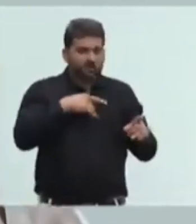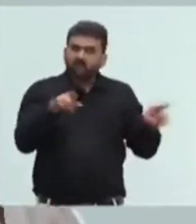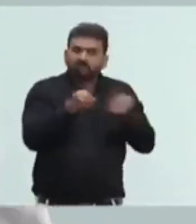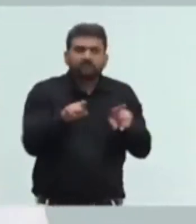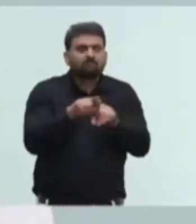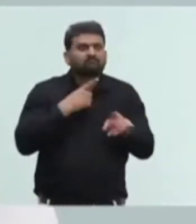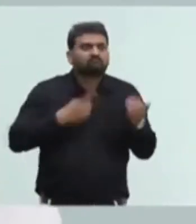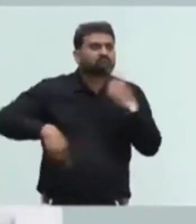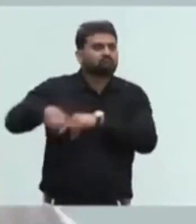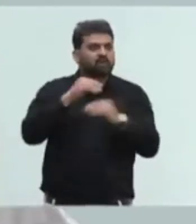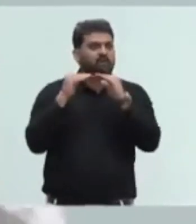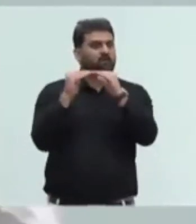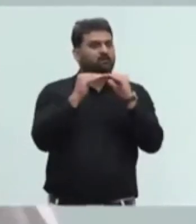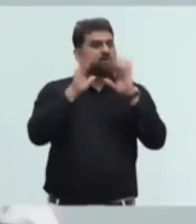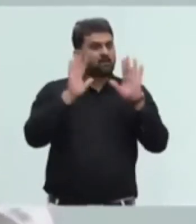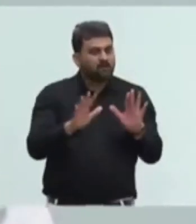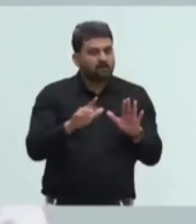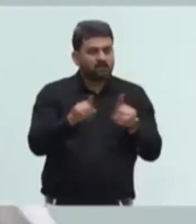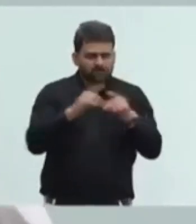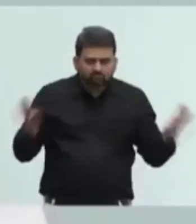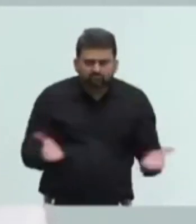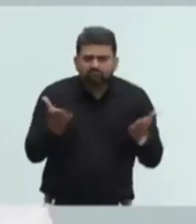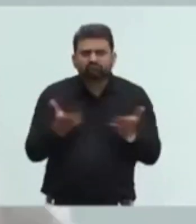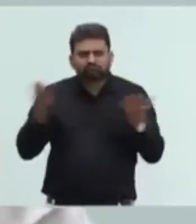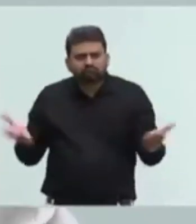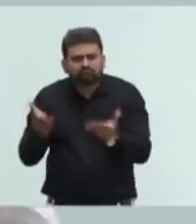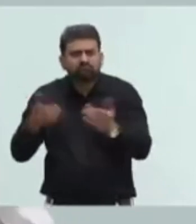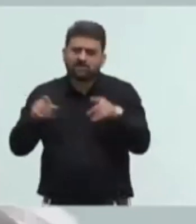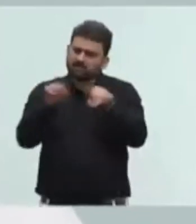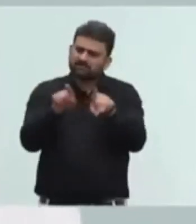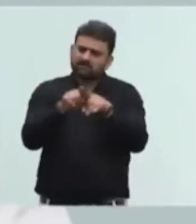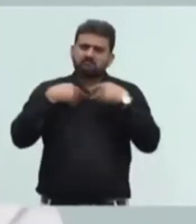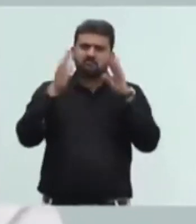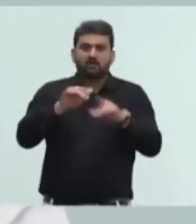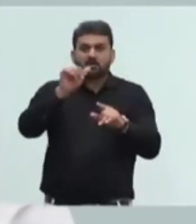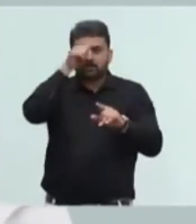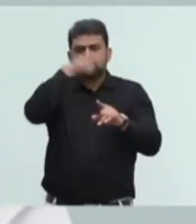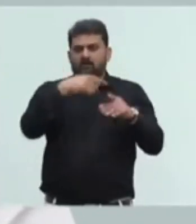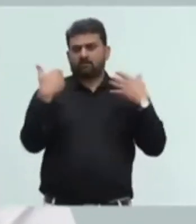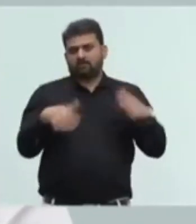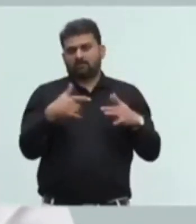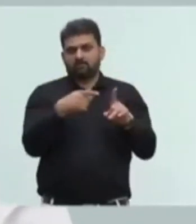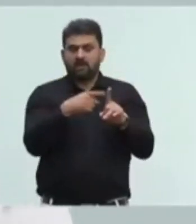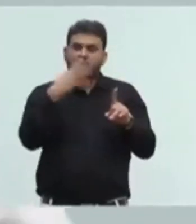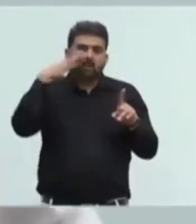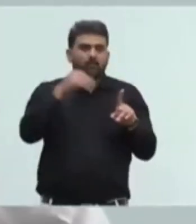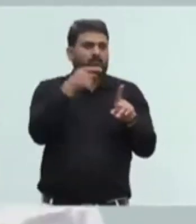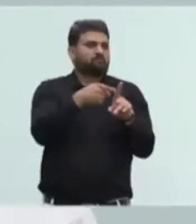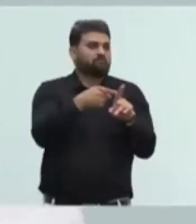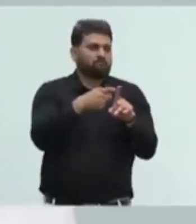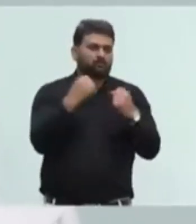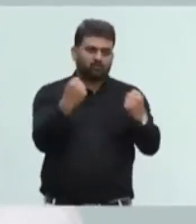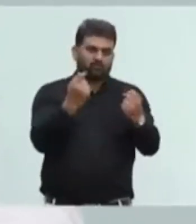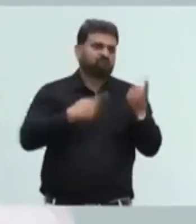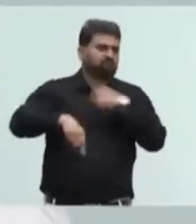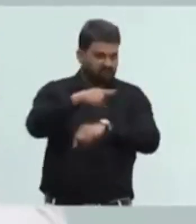यही भव है और यही सामर्थ्य की पूजा वह देश करता है यह बहुत बड़ी ताकत होती